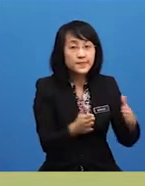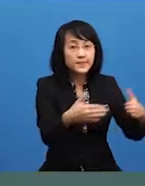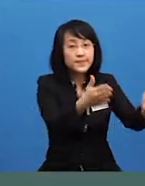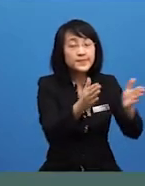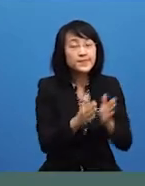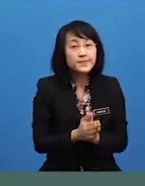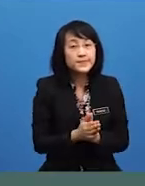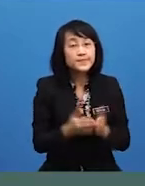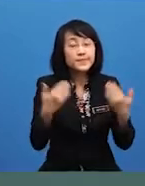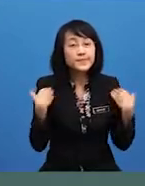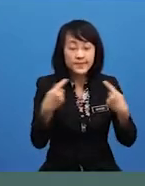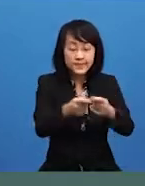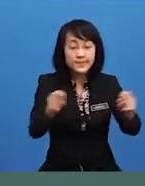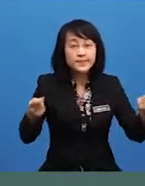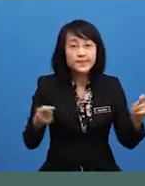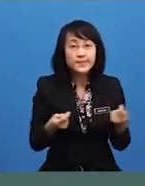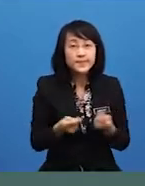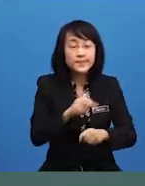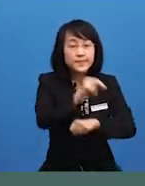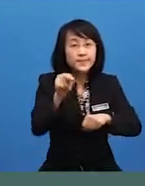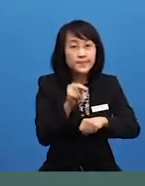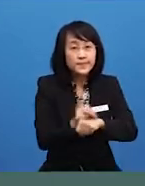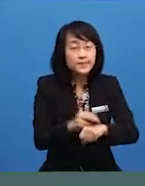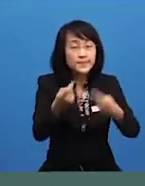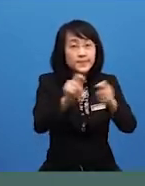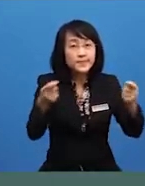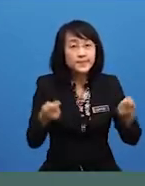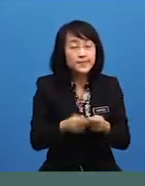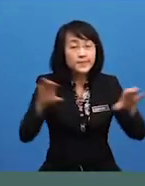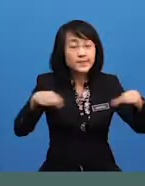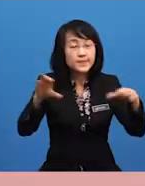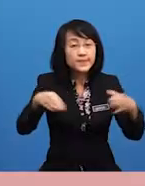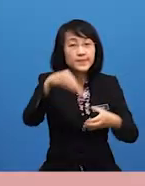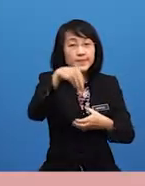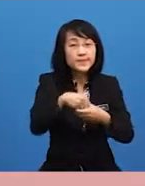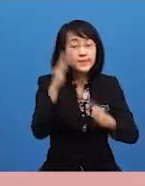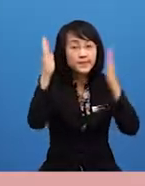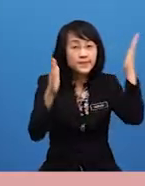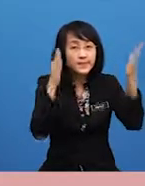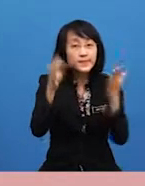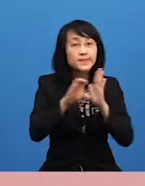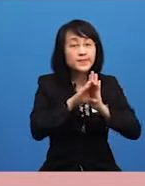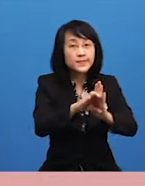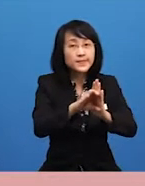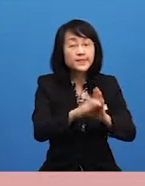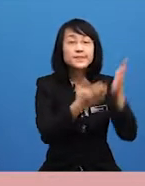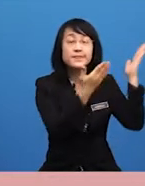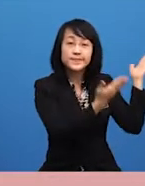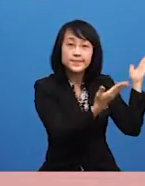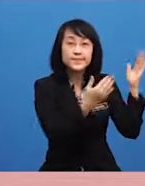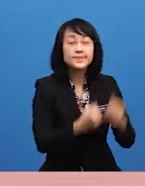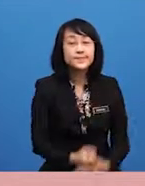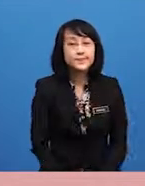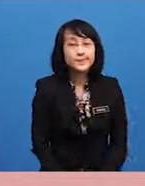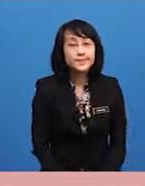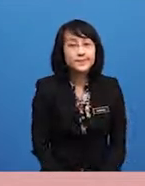juga tasik semula jadi dan tasik buatan di Malaysia. Contohnya, Tasik Bera